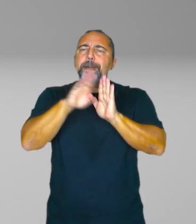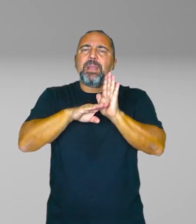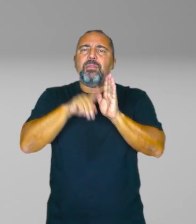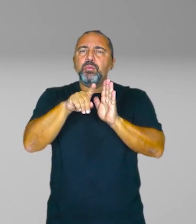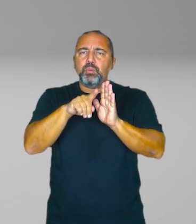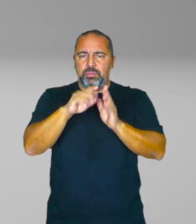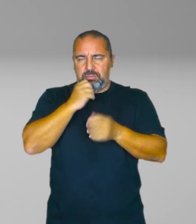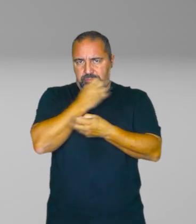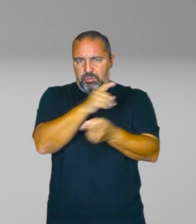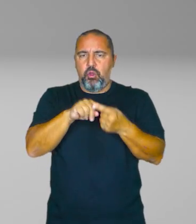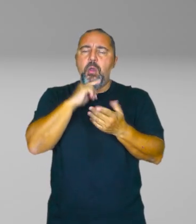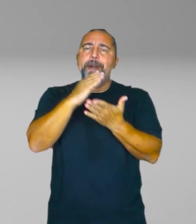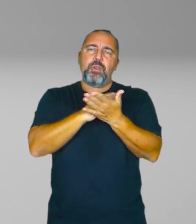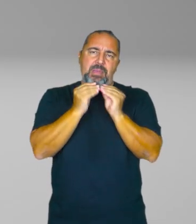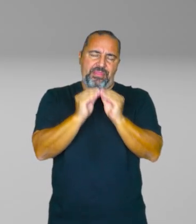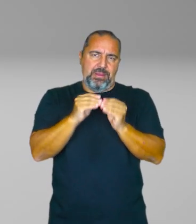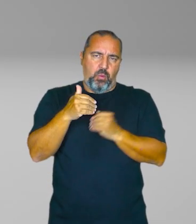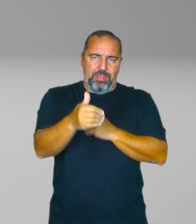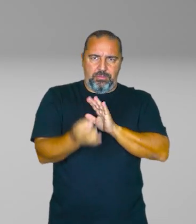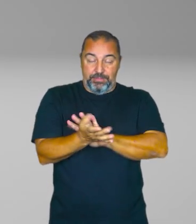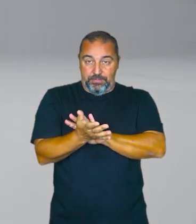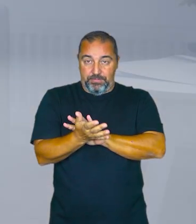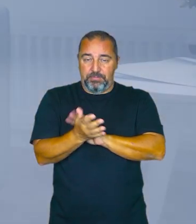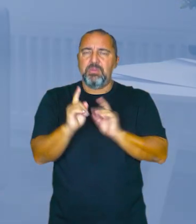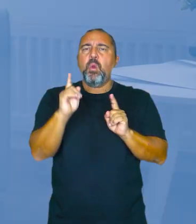sakatu zure postaren programazioa eguneratzeko.